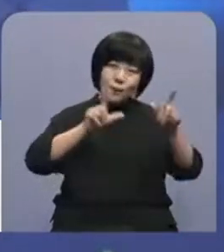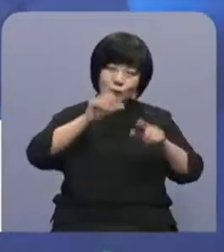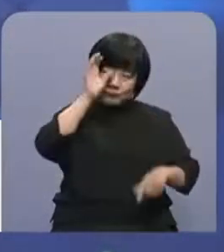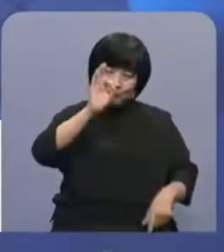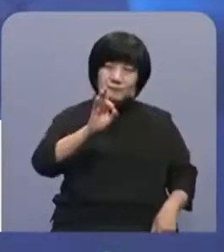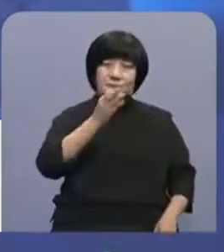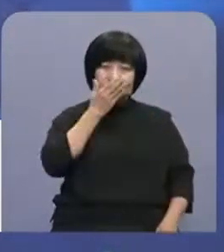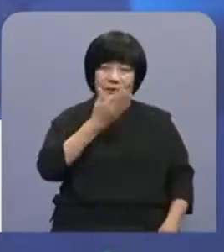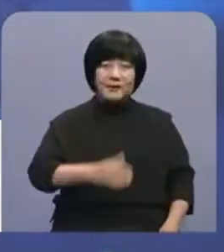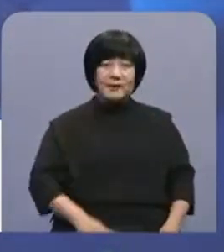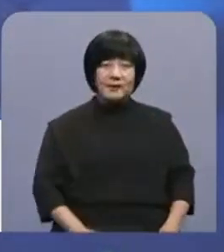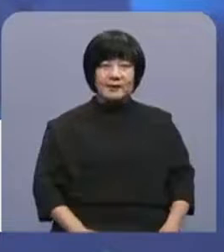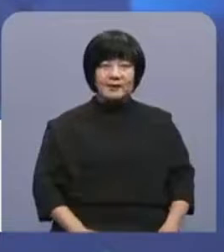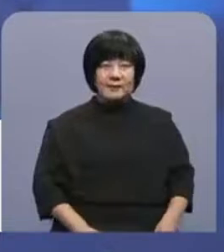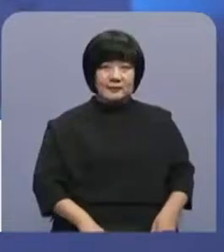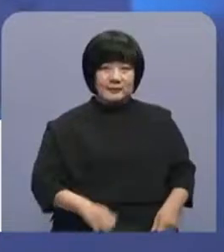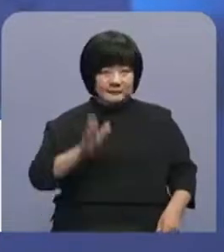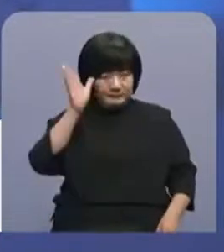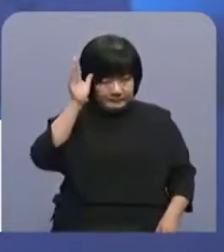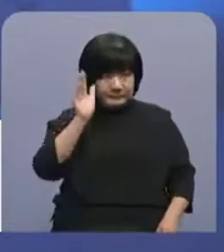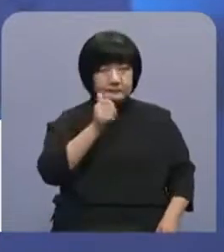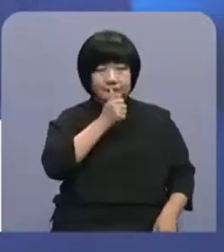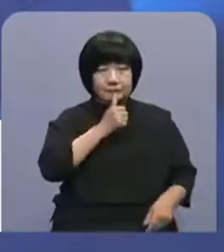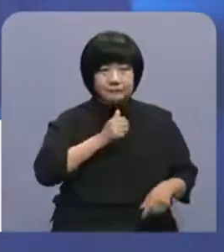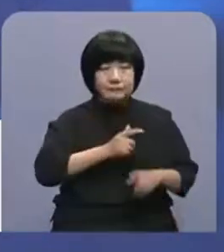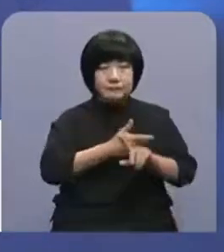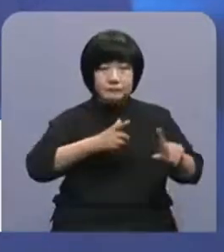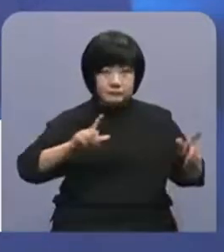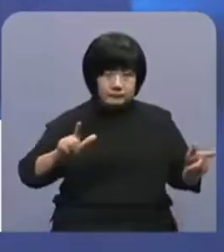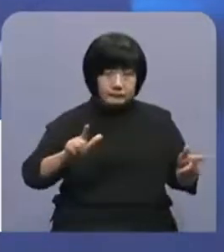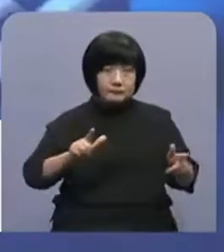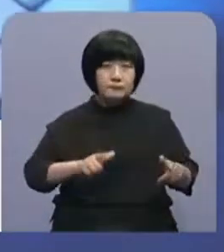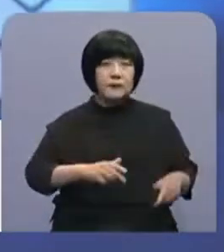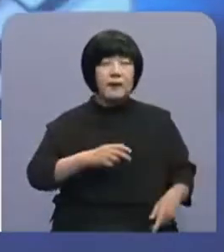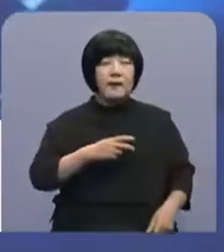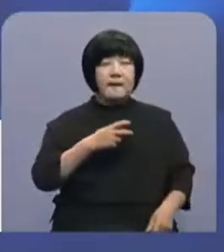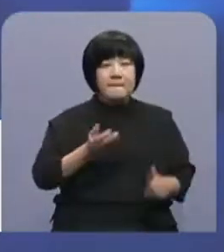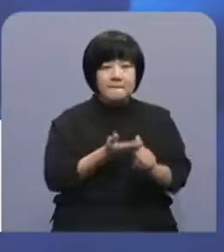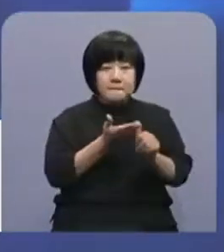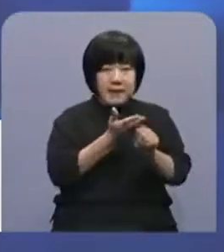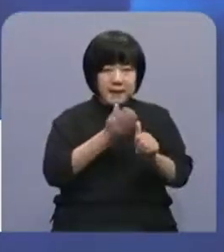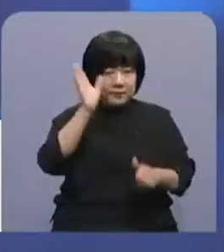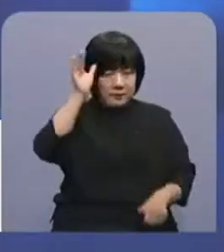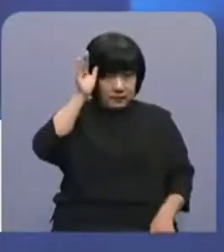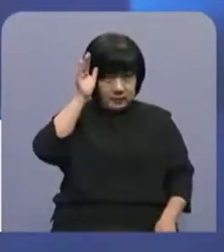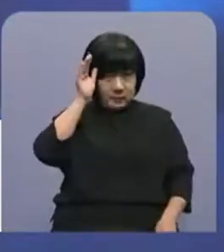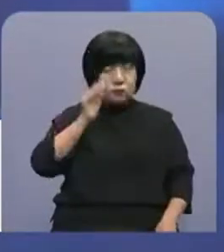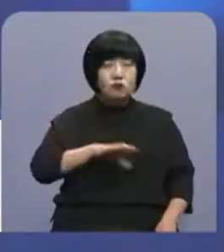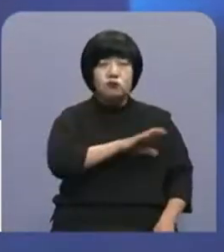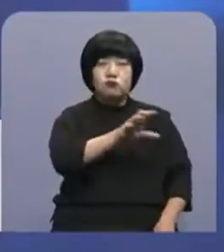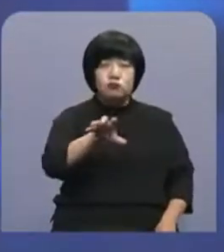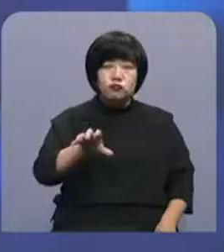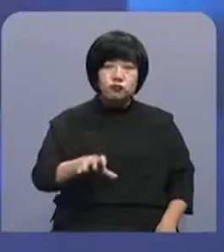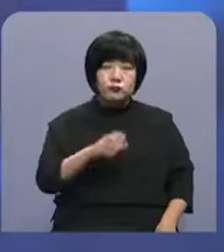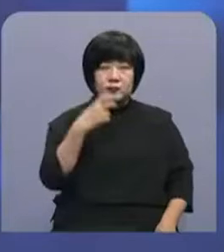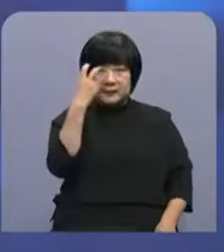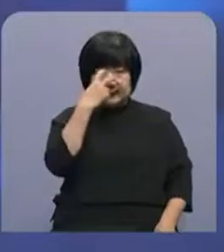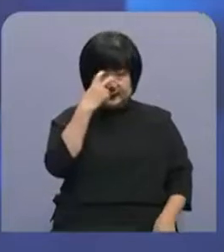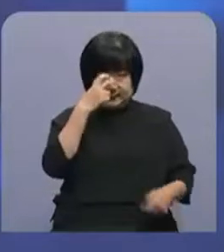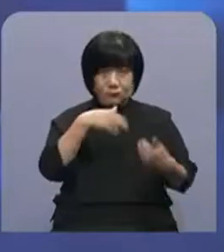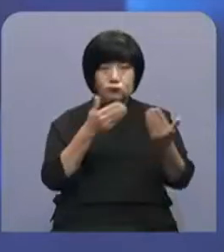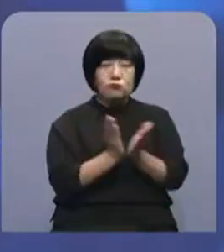있습니다. 반려견과 주인이 동네 치안을 지키는 반려견 순찰대가 부산에서도 운영에 들어갑니다. 보도에 김아련